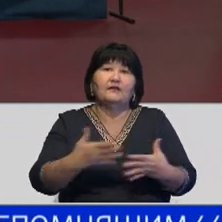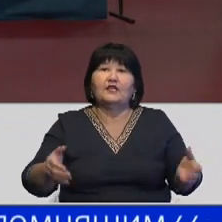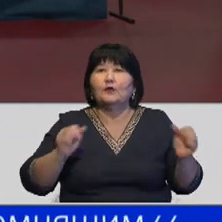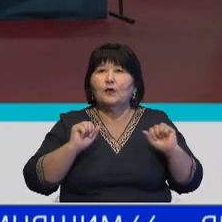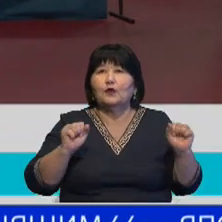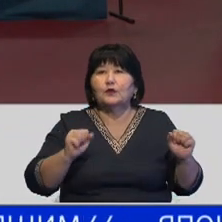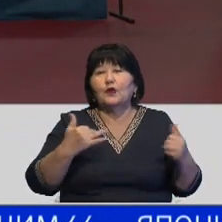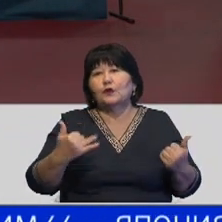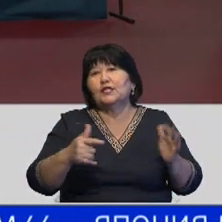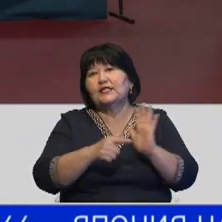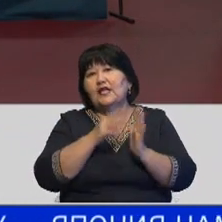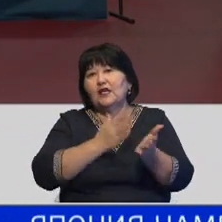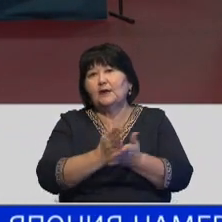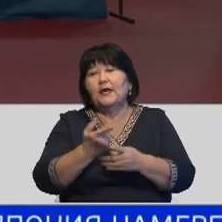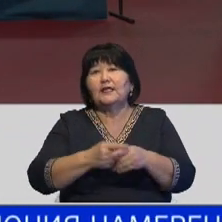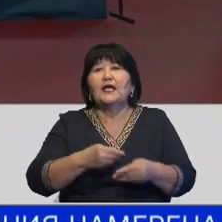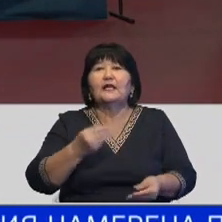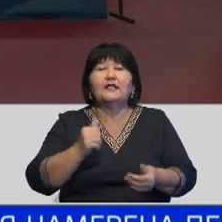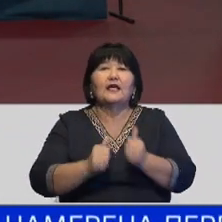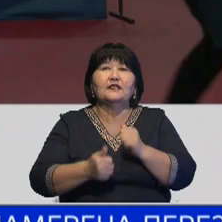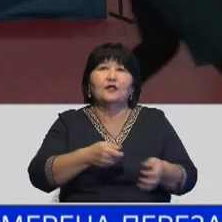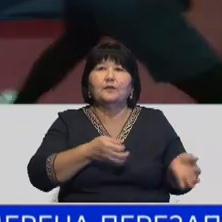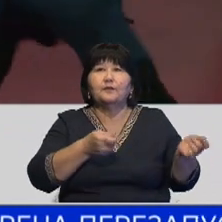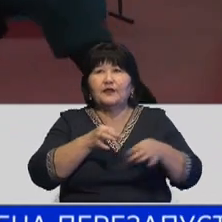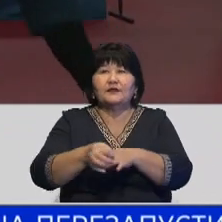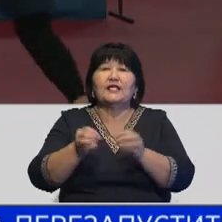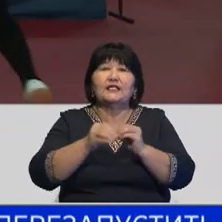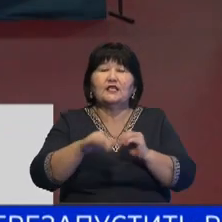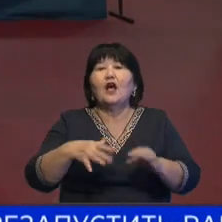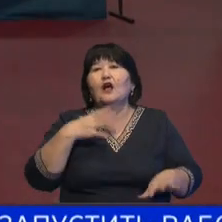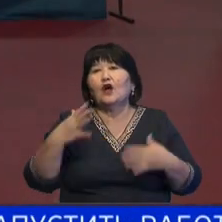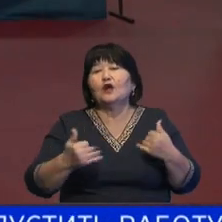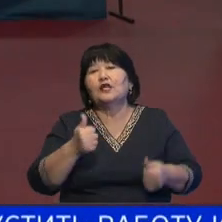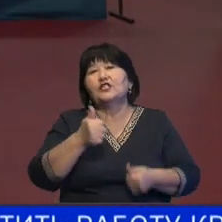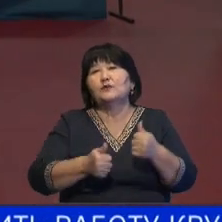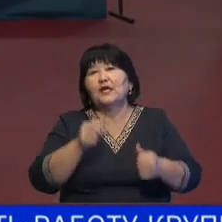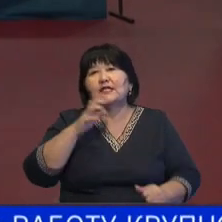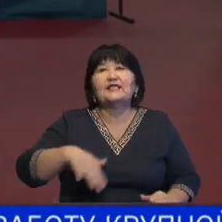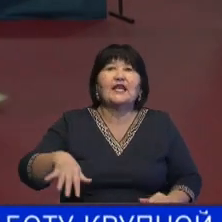спорта уже 7 лет. На эти соревнования привезла 10 человек. Готовимся к чемпионату страны.